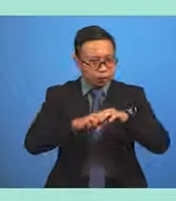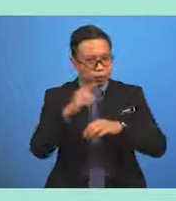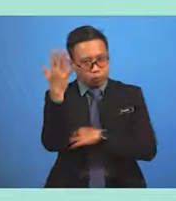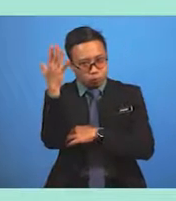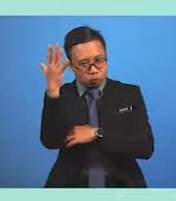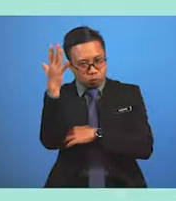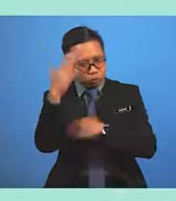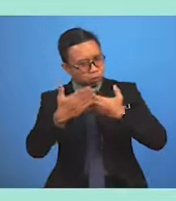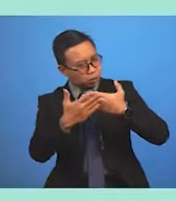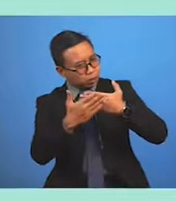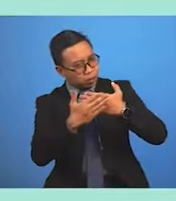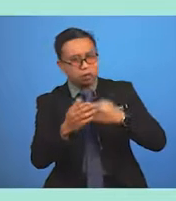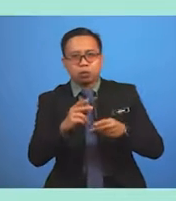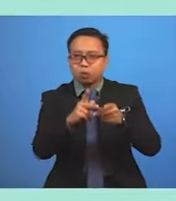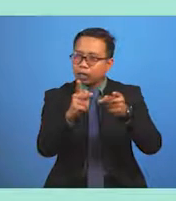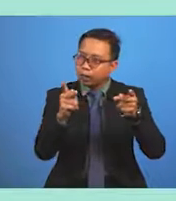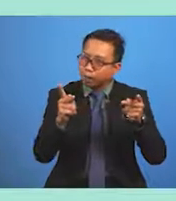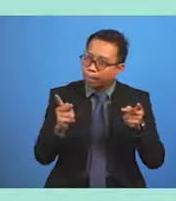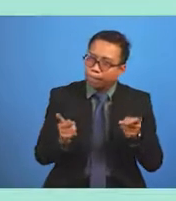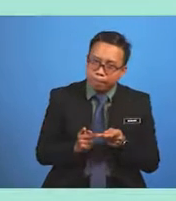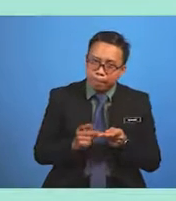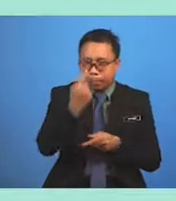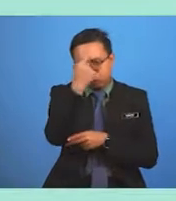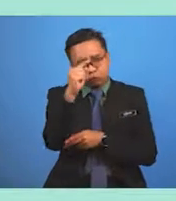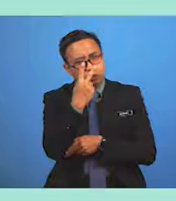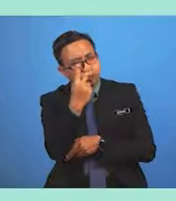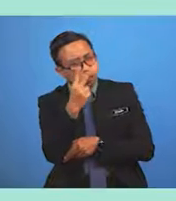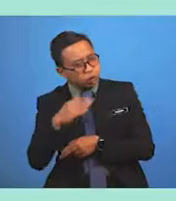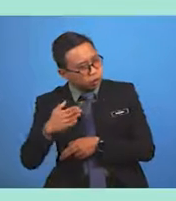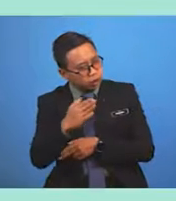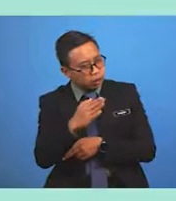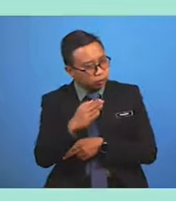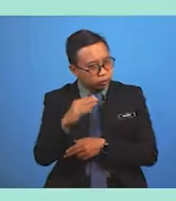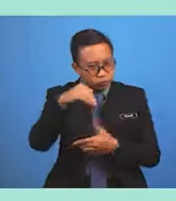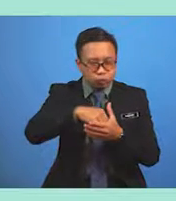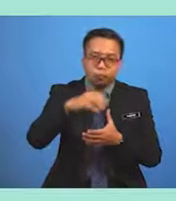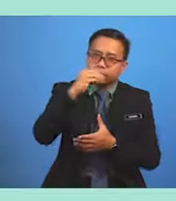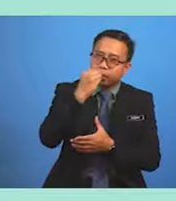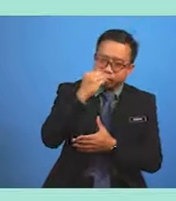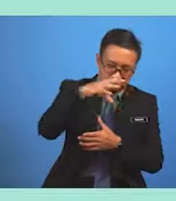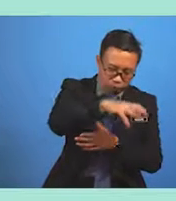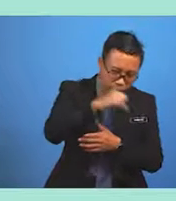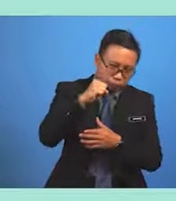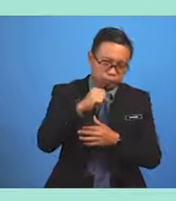yang berhampiran dengan kolam untuk mengesan ikan sebelum menyambar mangsa.